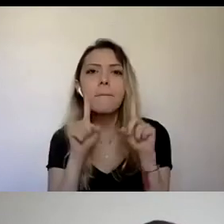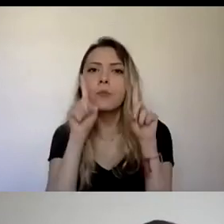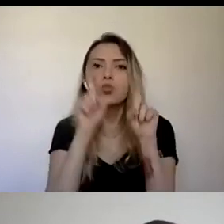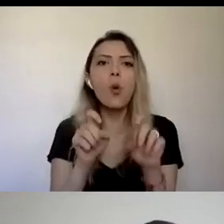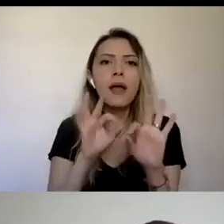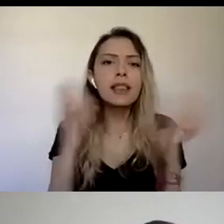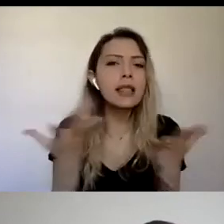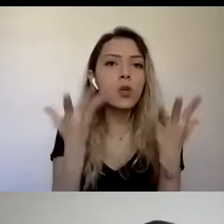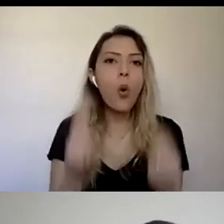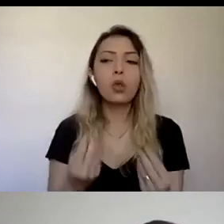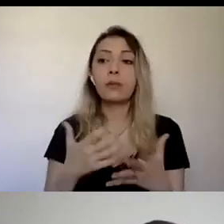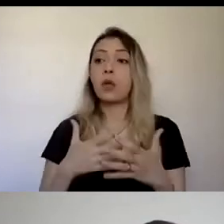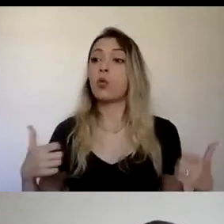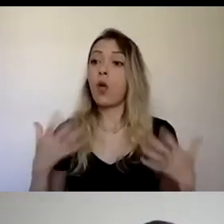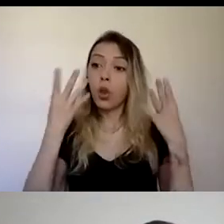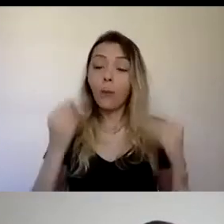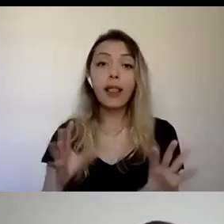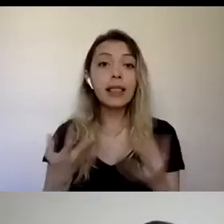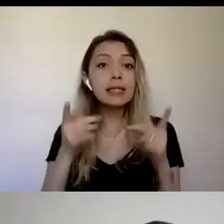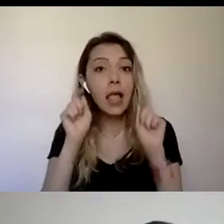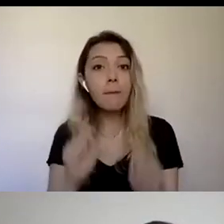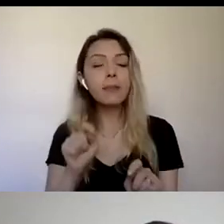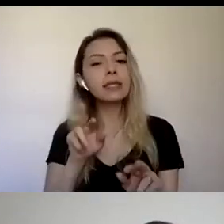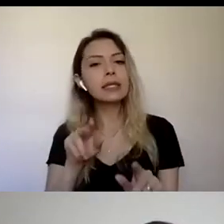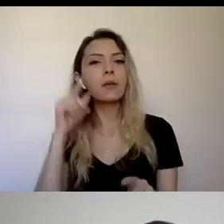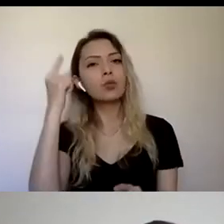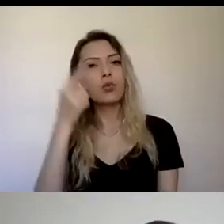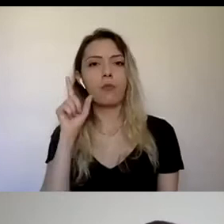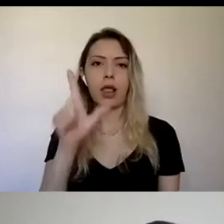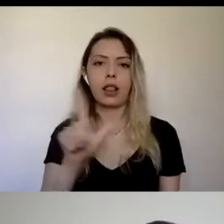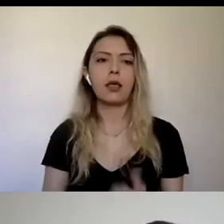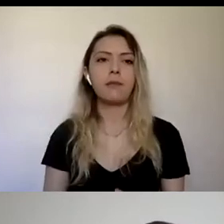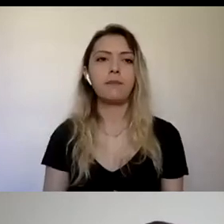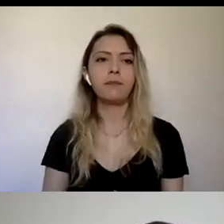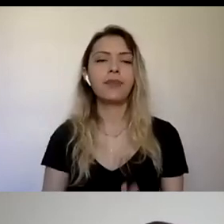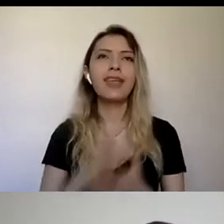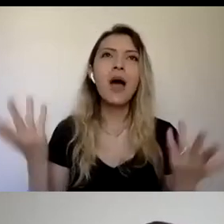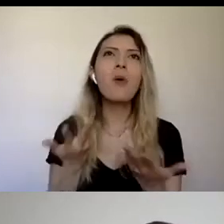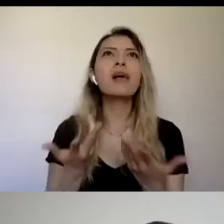şeffaflığı nasıl sağlayabiliriz diye bakmakta fayda var. Yani biraz daha böyle umut dolu, pozitif